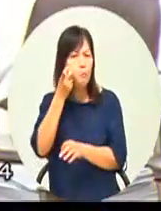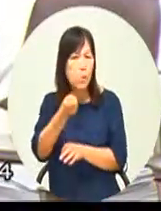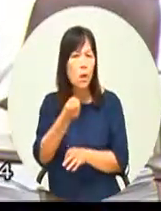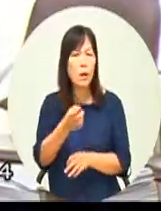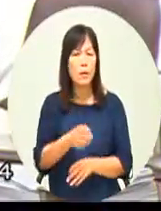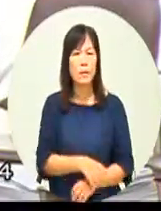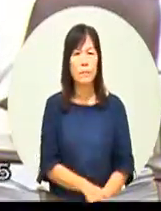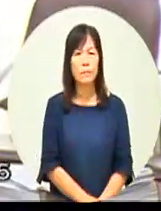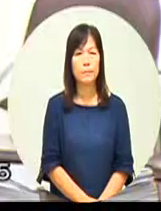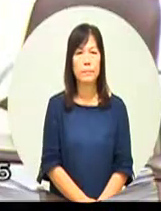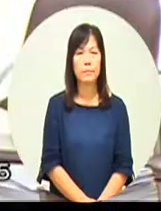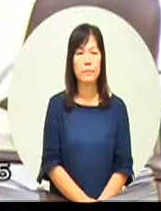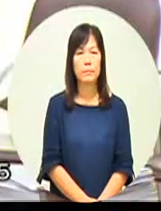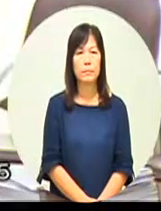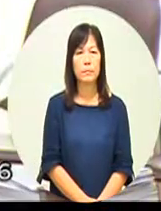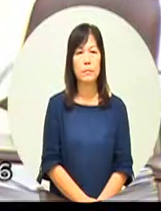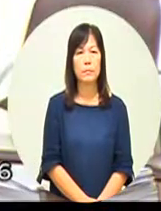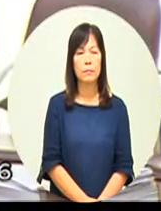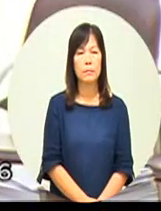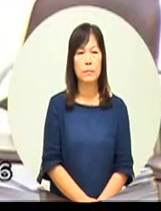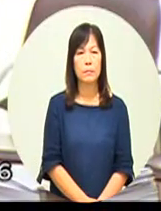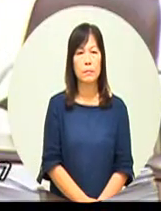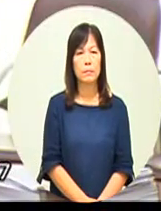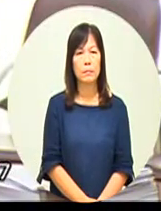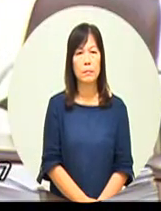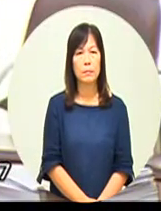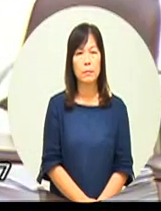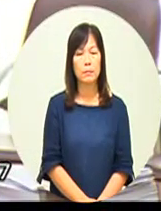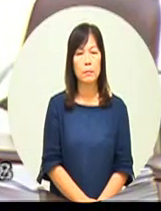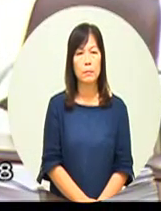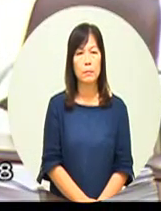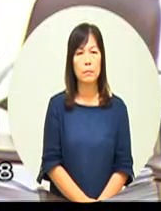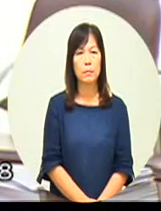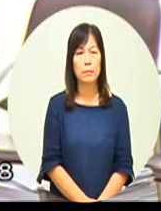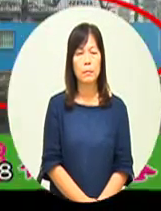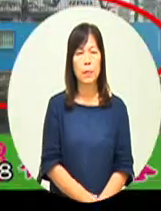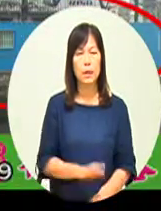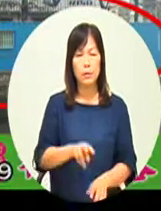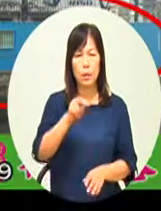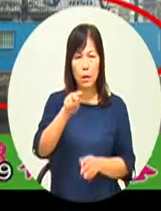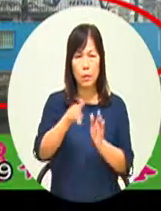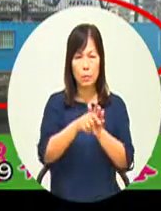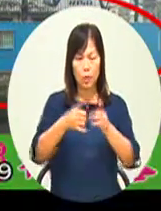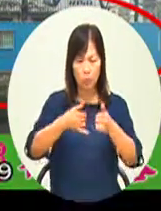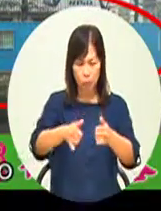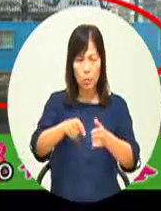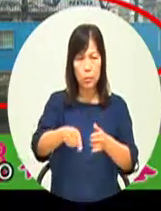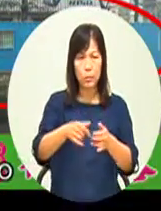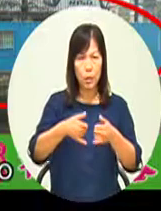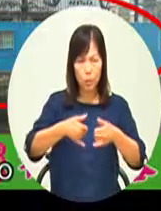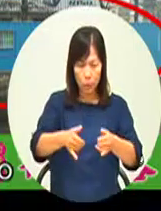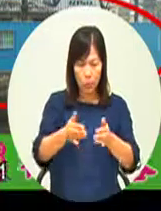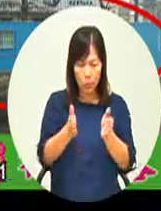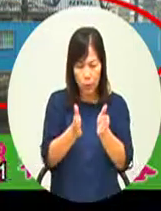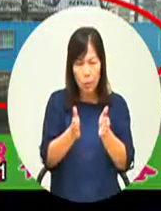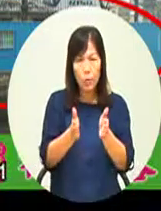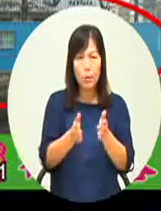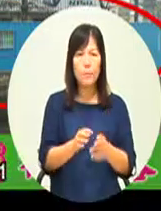哈，好，那我们就来看到这一条，一个七米的道路，它就卡